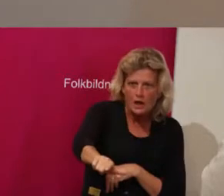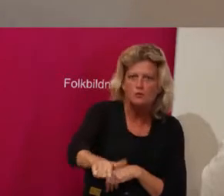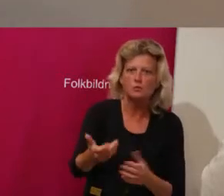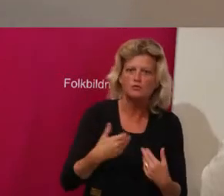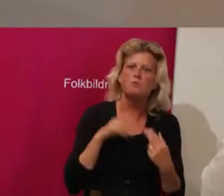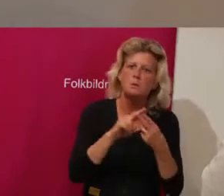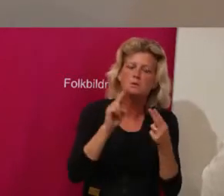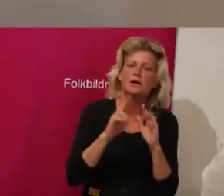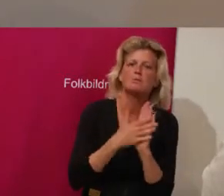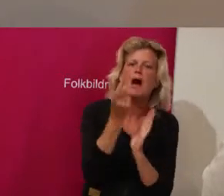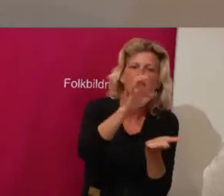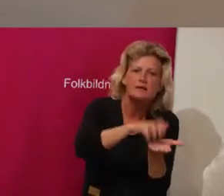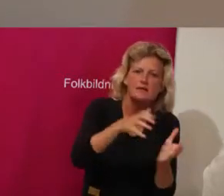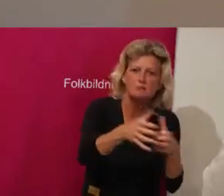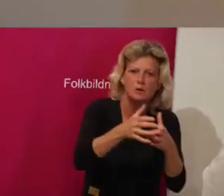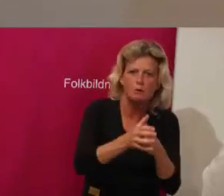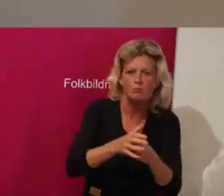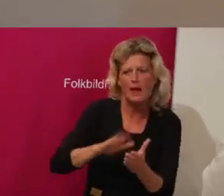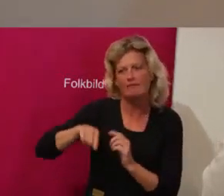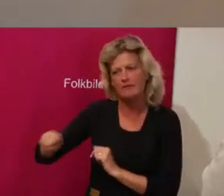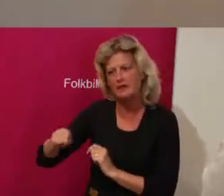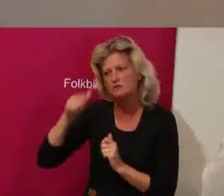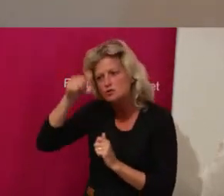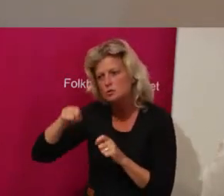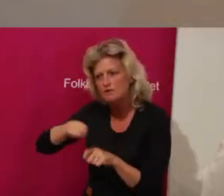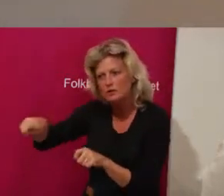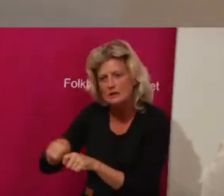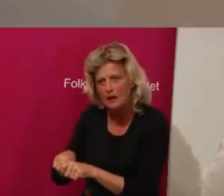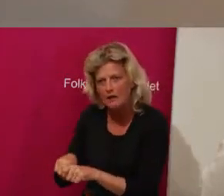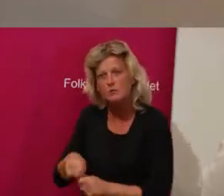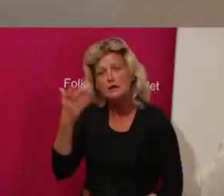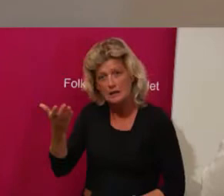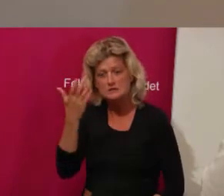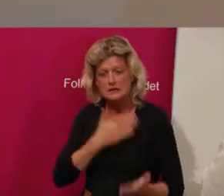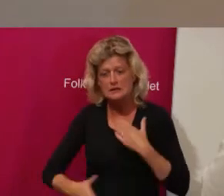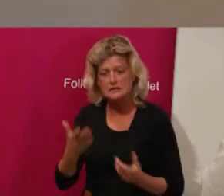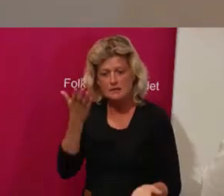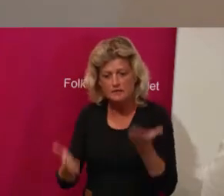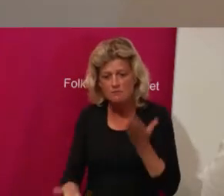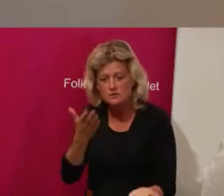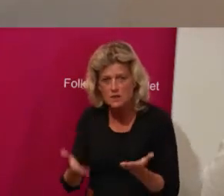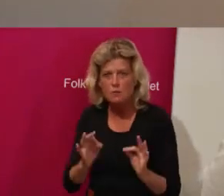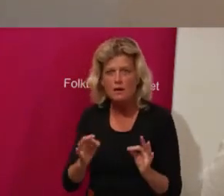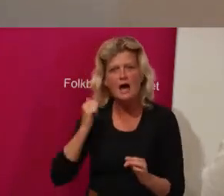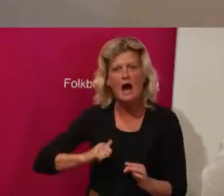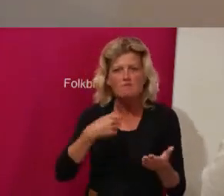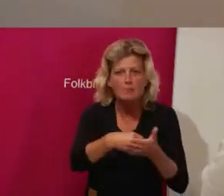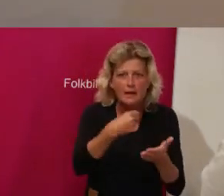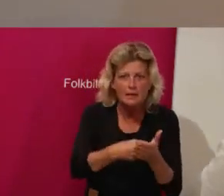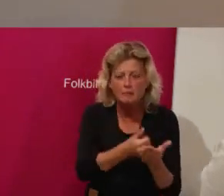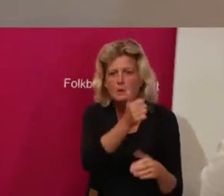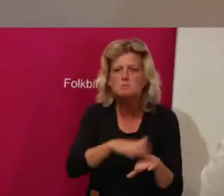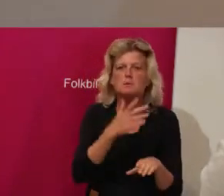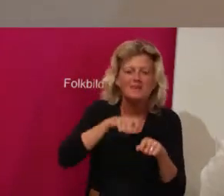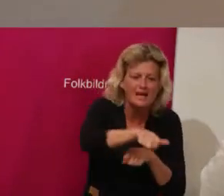del. Och det tycker jag är väldigt spännande att göra den här jämförande analysen med hur pengarna som går via olika kanaler